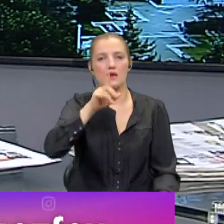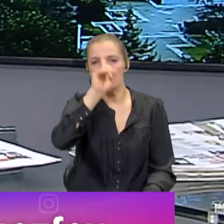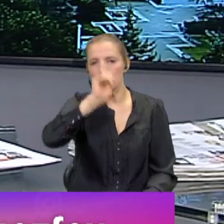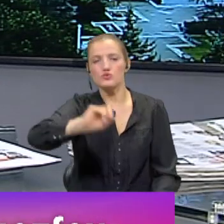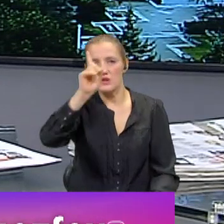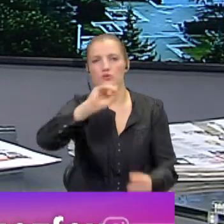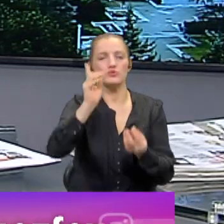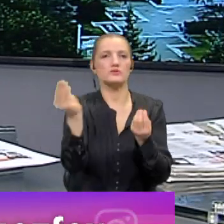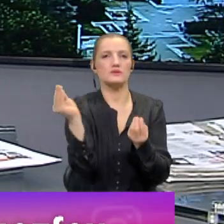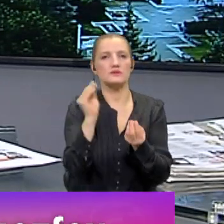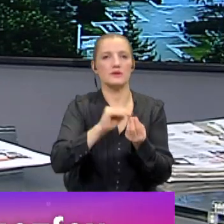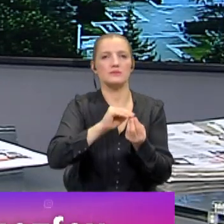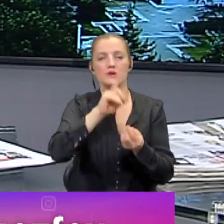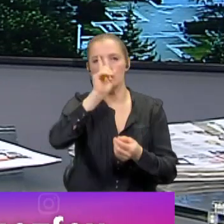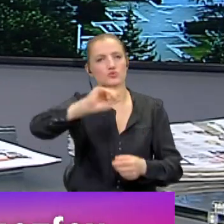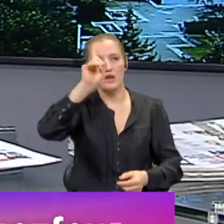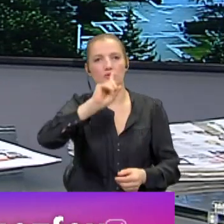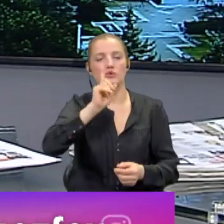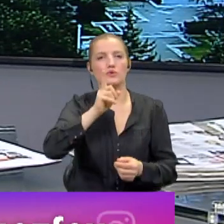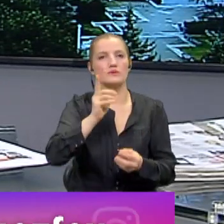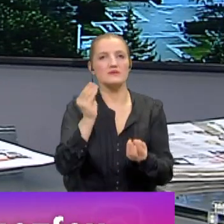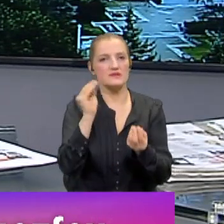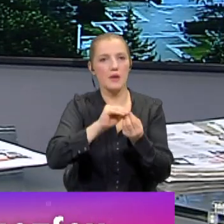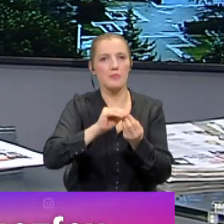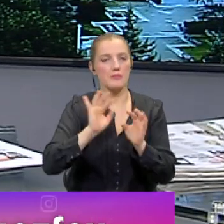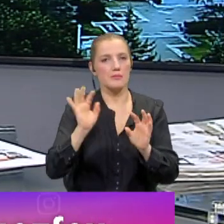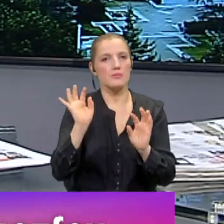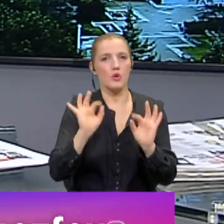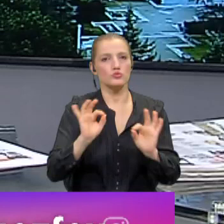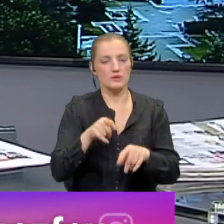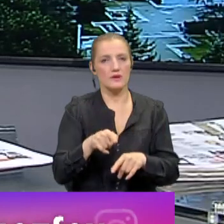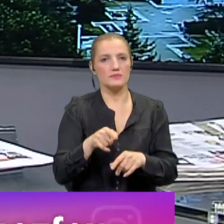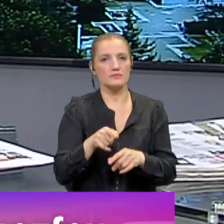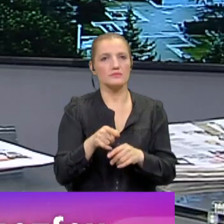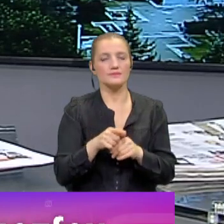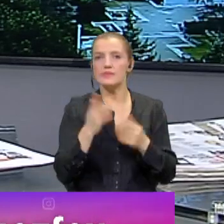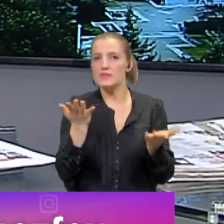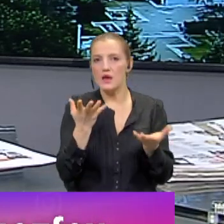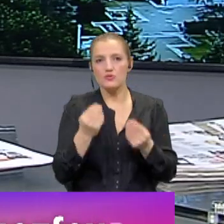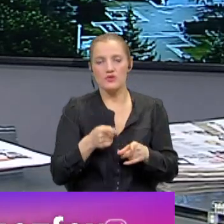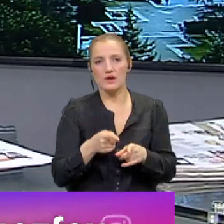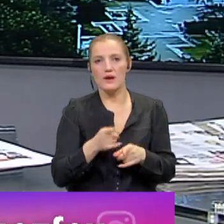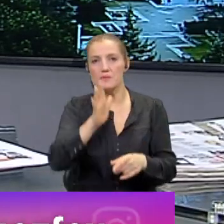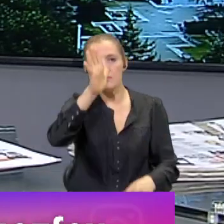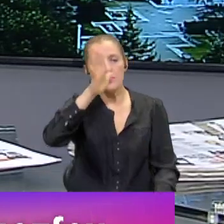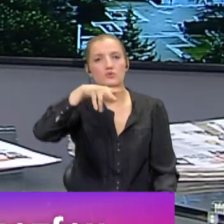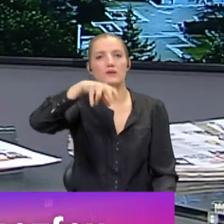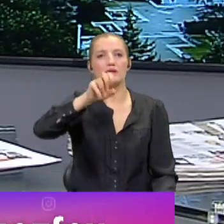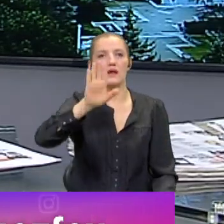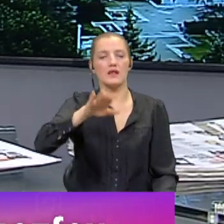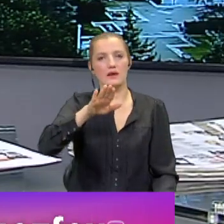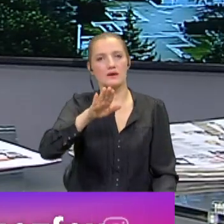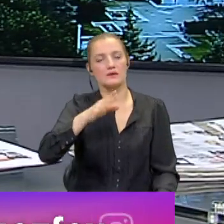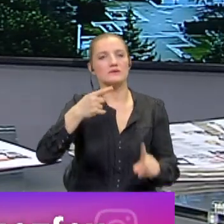yüzdeyüz Hadi yüzde 127 dedi yüzdeyüz zam yaptığınızda da ne çıkıyor karşınıza 580